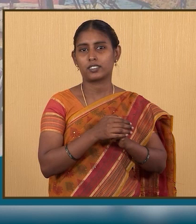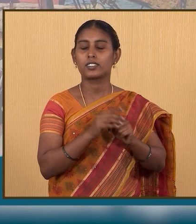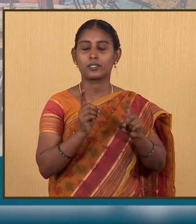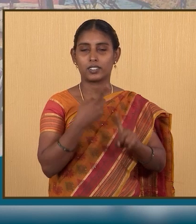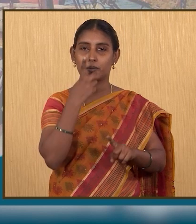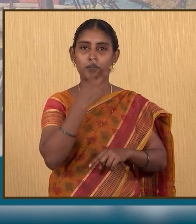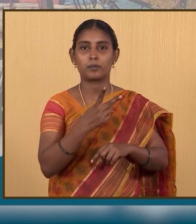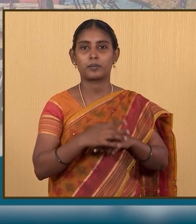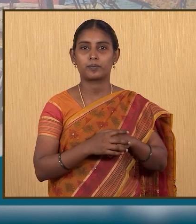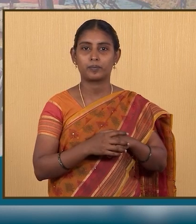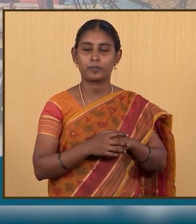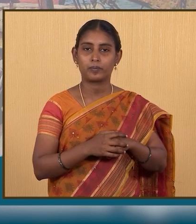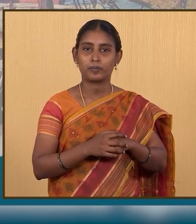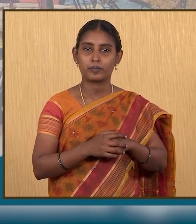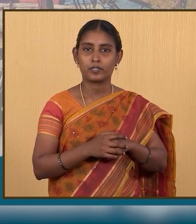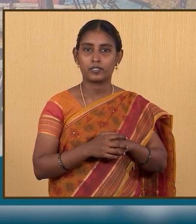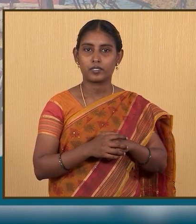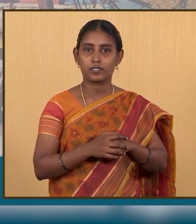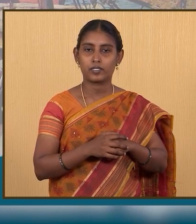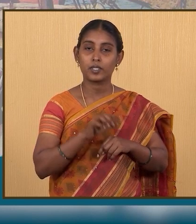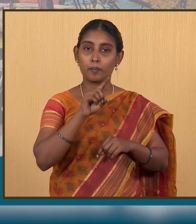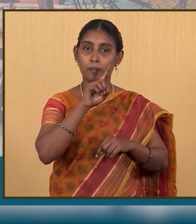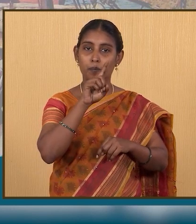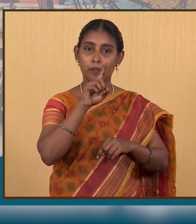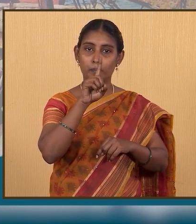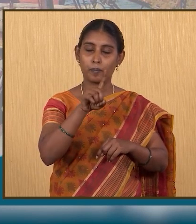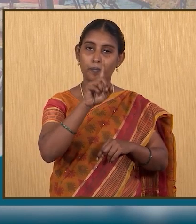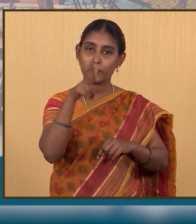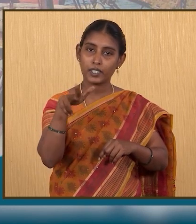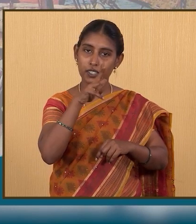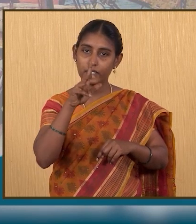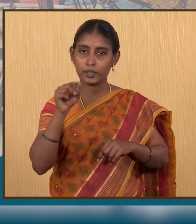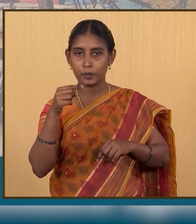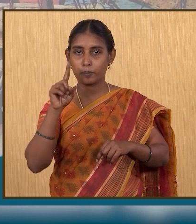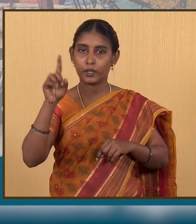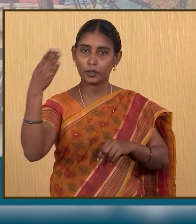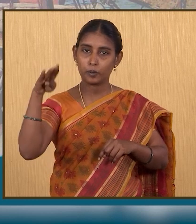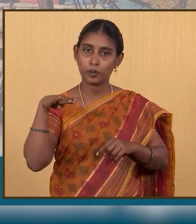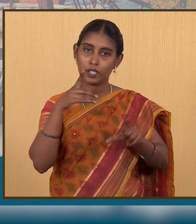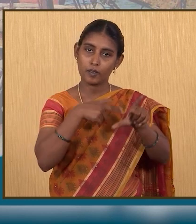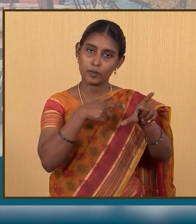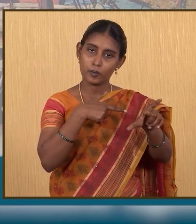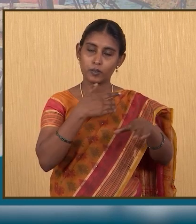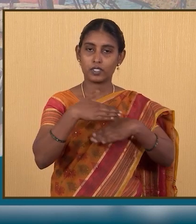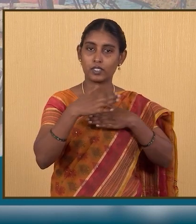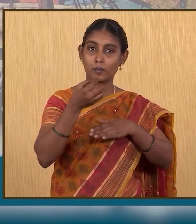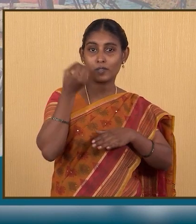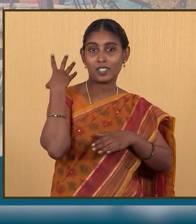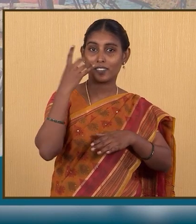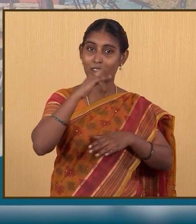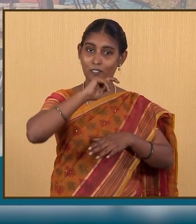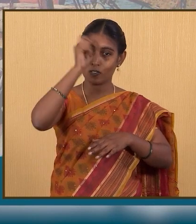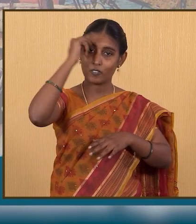அப்படிங்கிற விஷயங்களை நம்ம ஃபஸ்ட்டு பார்க்க போகிறோம். சரி, 18-19 நூற்றாண்டுகளில் நம்ம இந்தியாவுக்கு வருகை